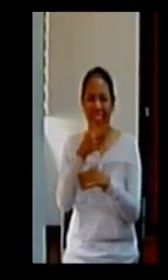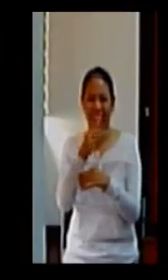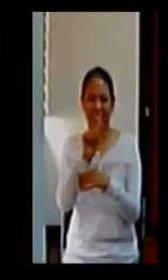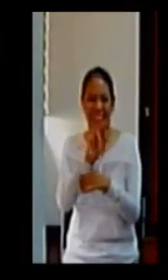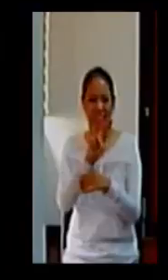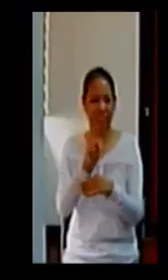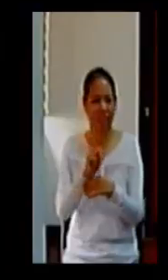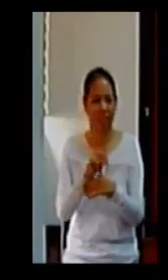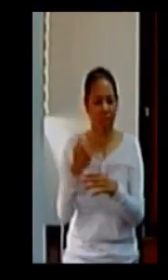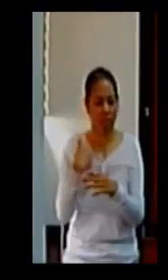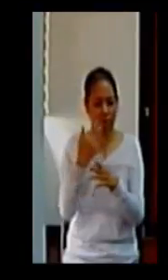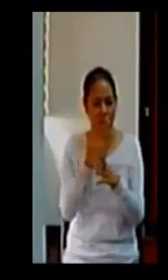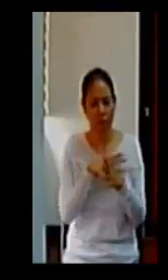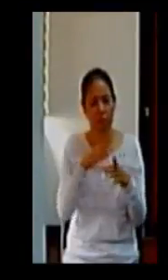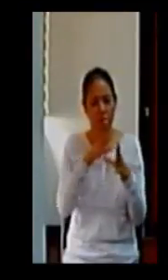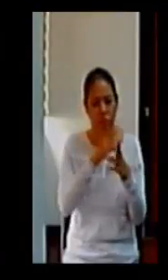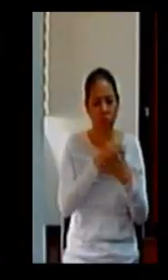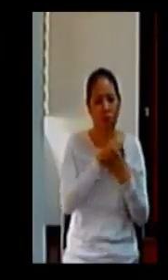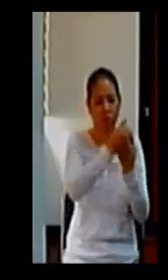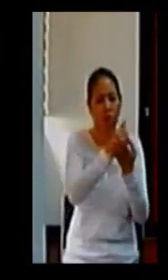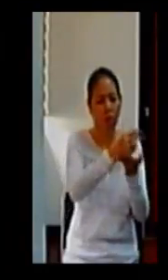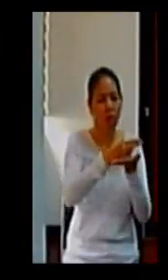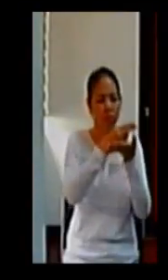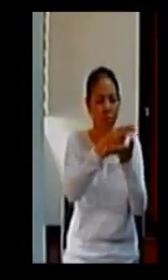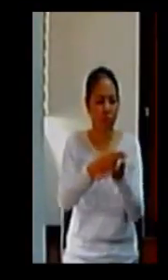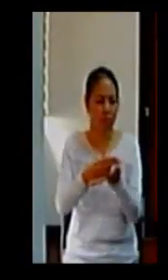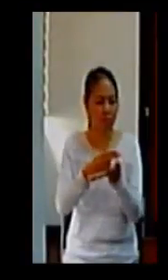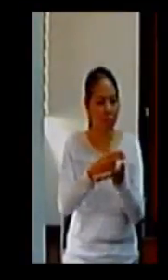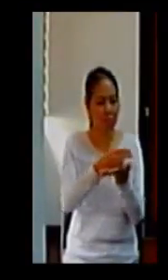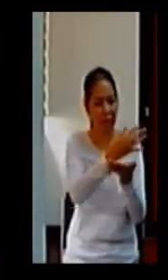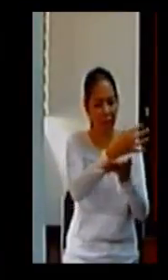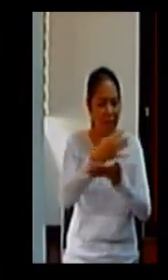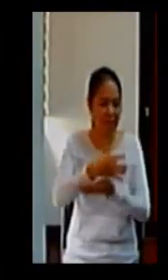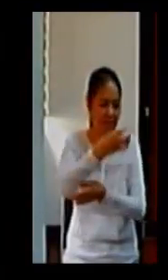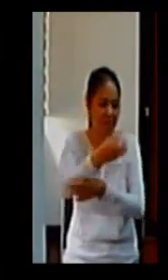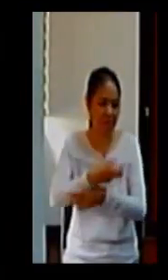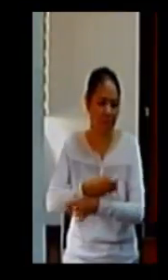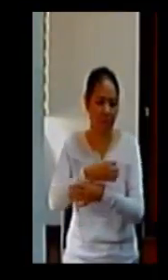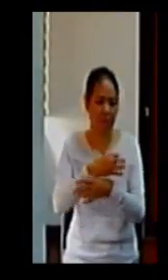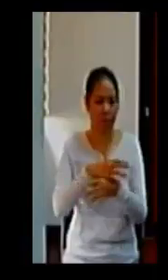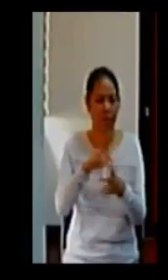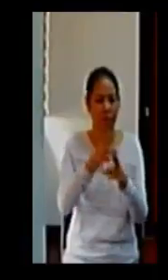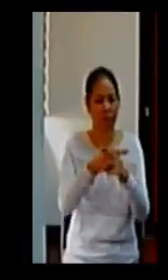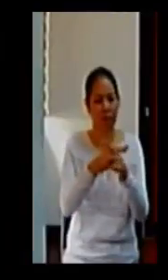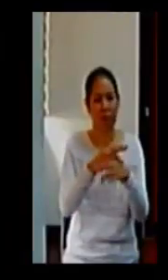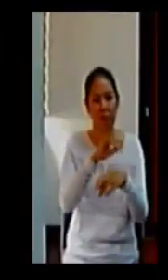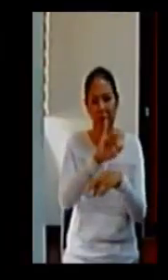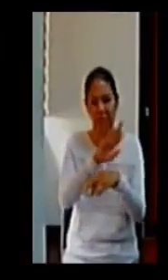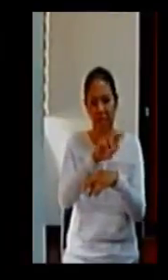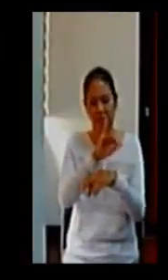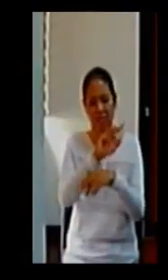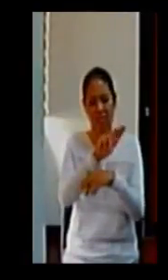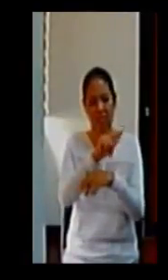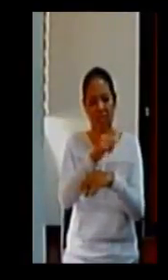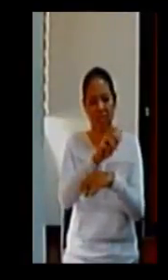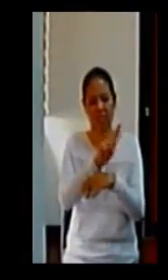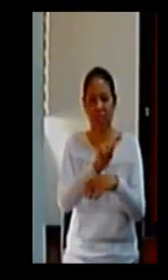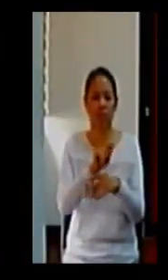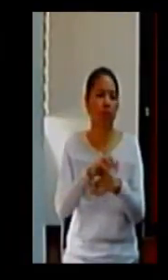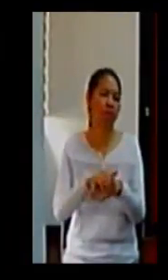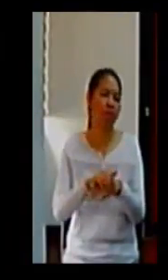para i-repair yung mga irrigation. Ngayon, kahit na nagtatawag ka ng mga tao sa community, marami silang ginagawa at ang mga